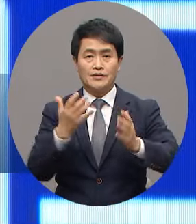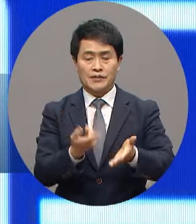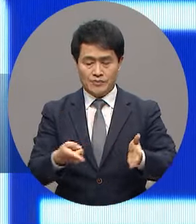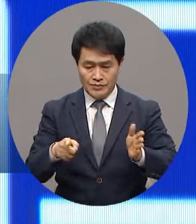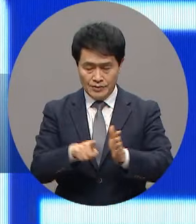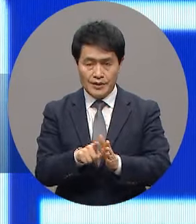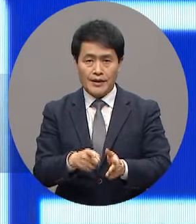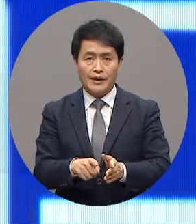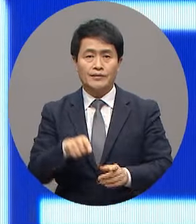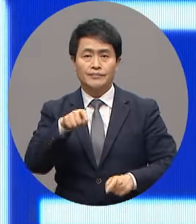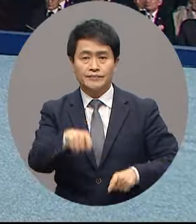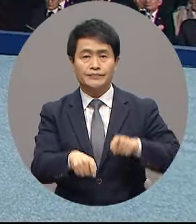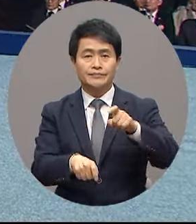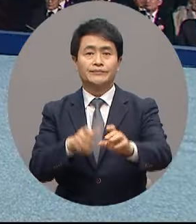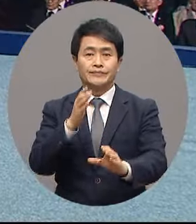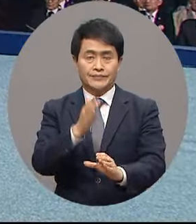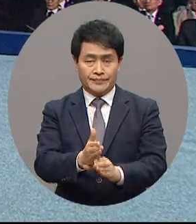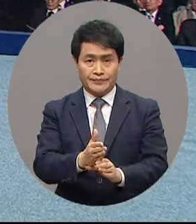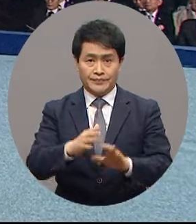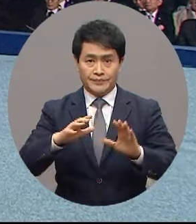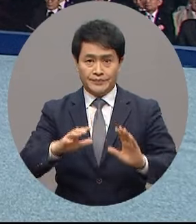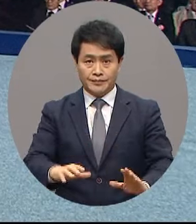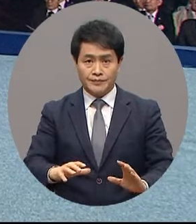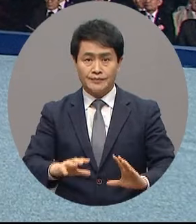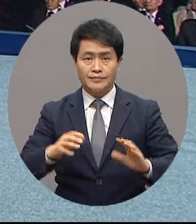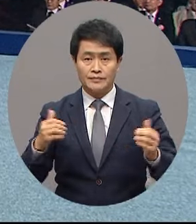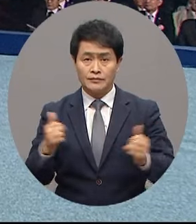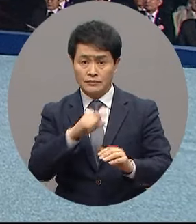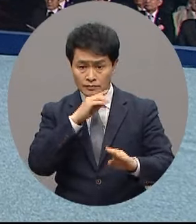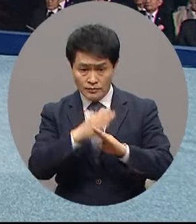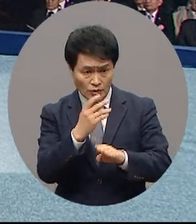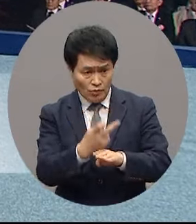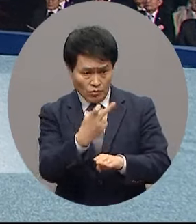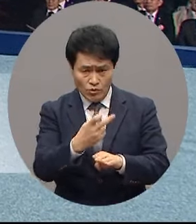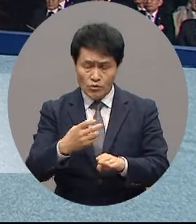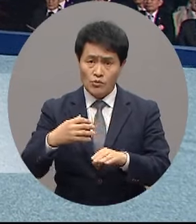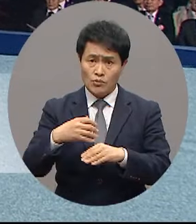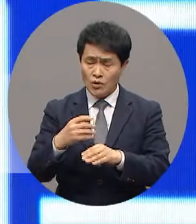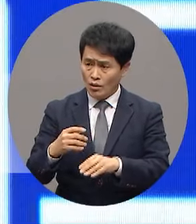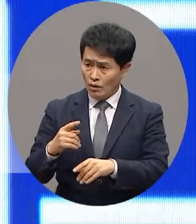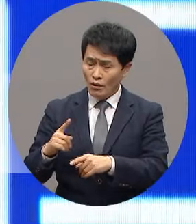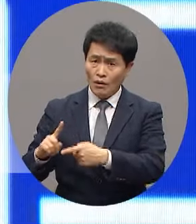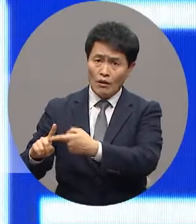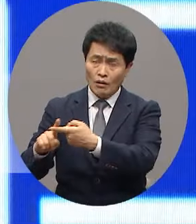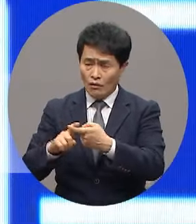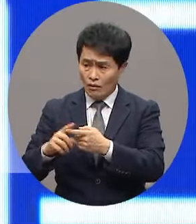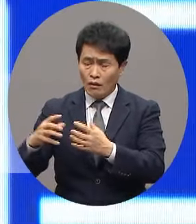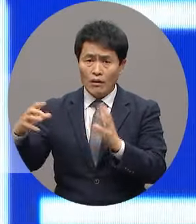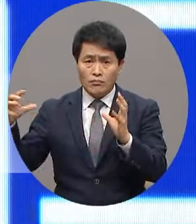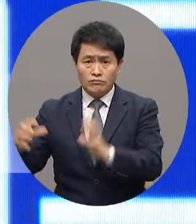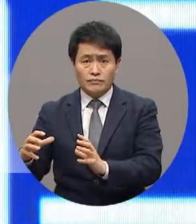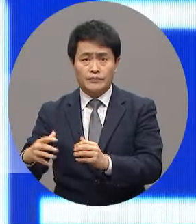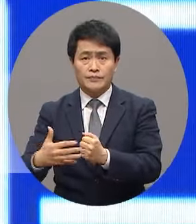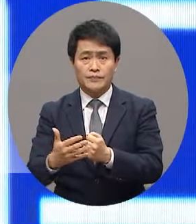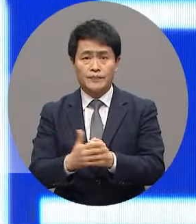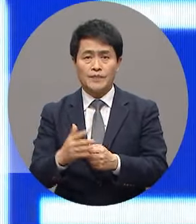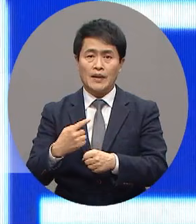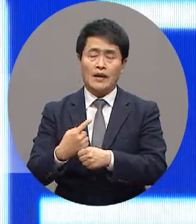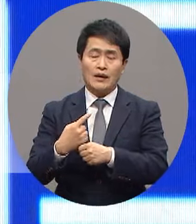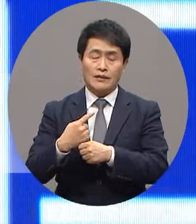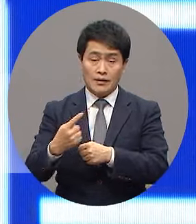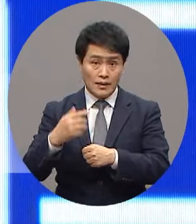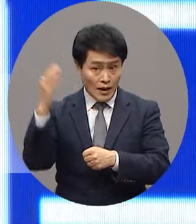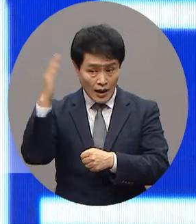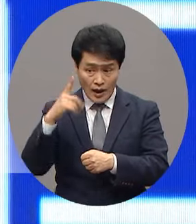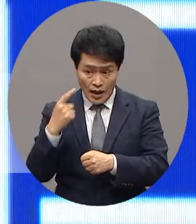나아가고 있습니다. 북핵과 미사일 위협에 대한 안보 협력이 한층 공고해졌다며 내년 한일